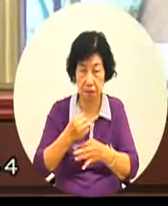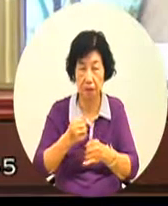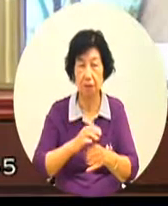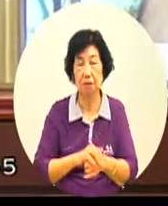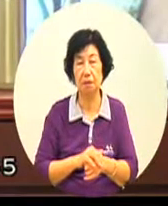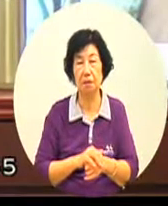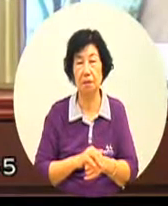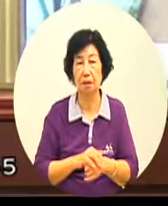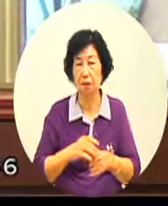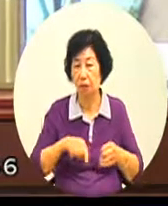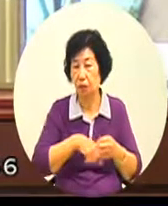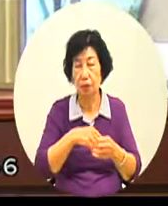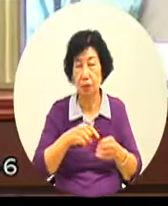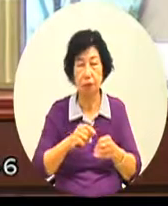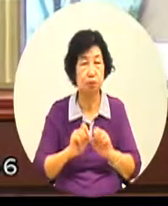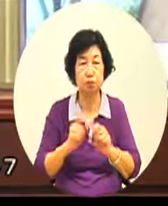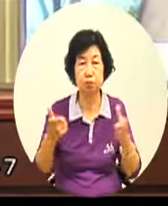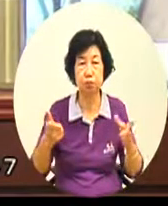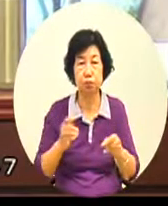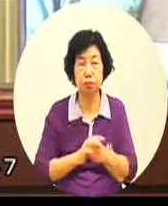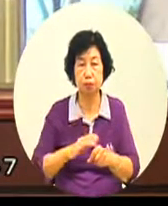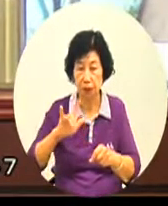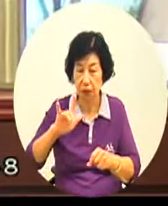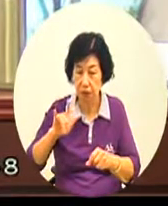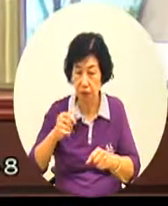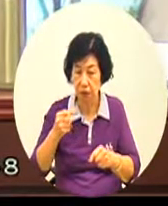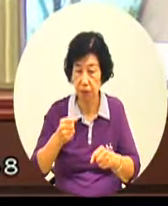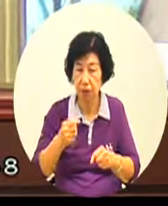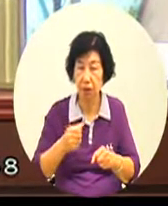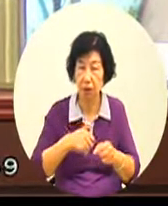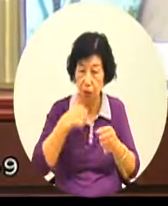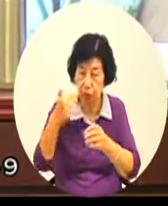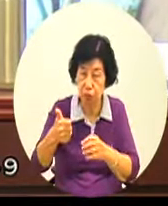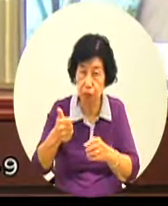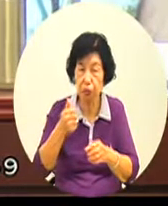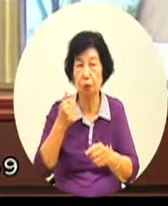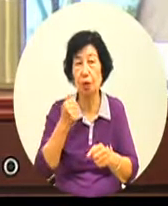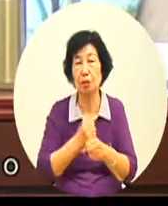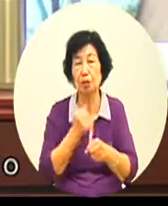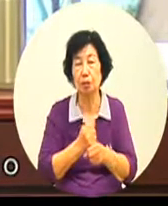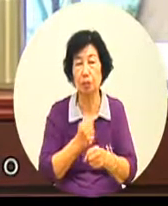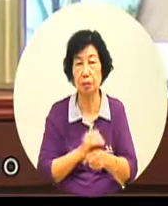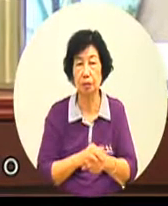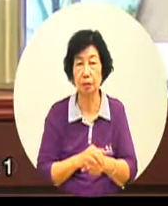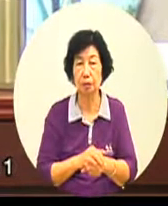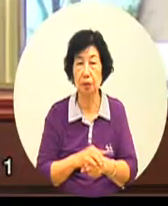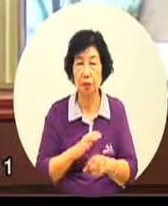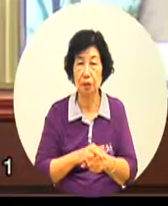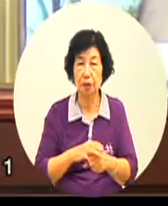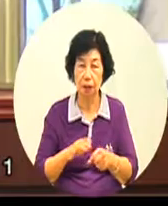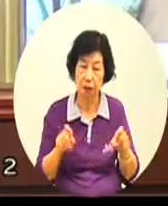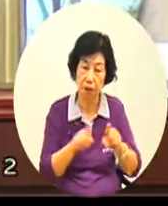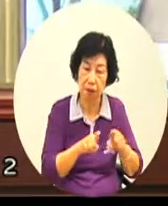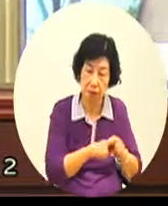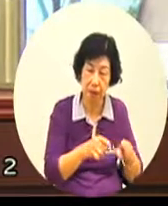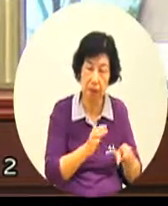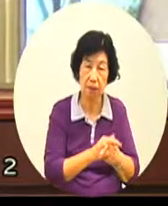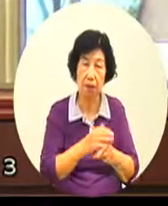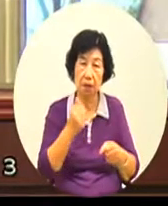所有的老师都要上班，然后也但是有一些老师呢他是劳工，他有